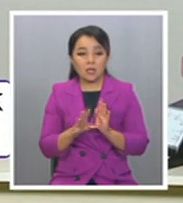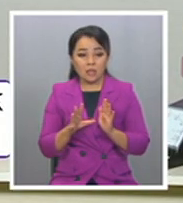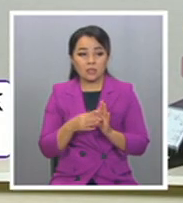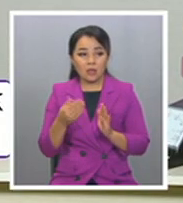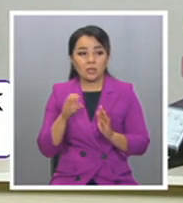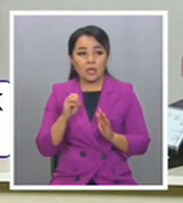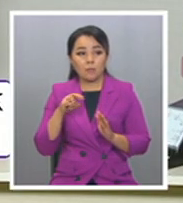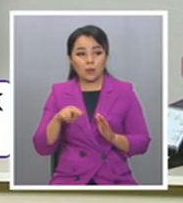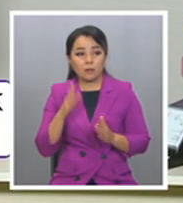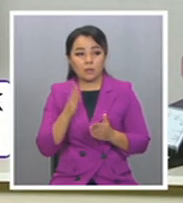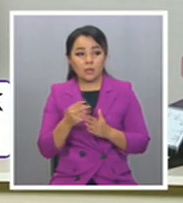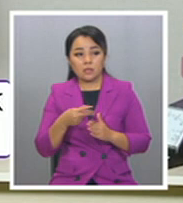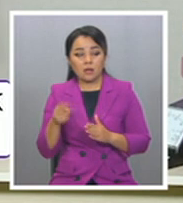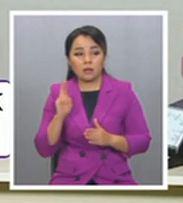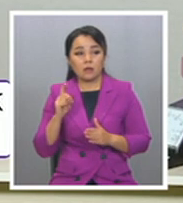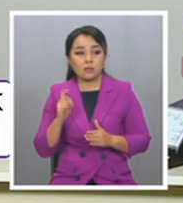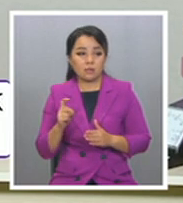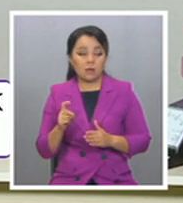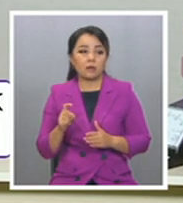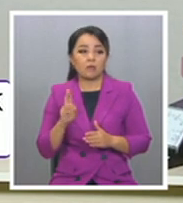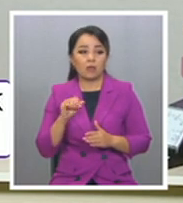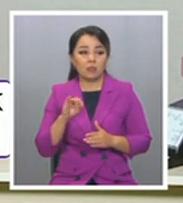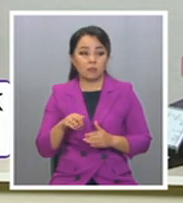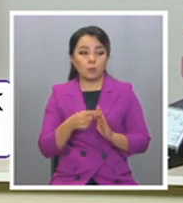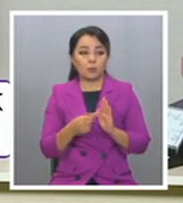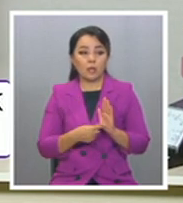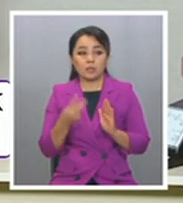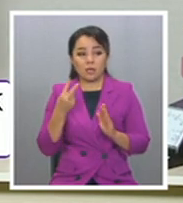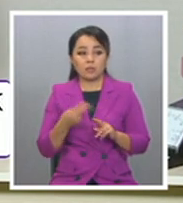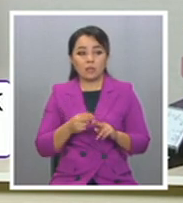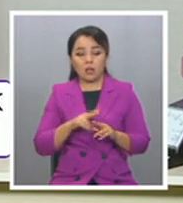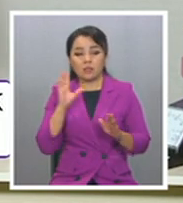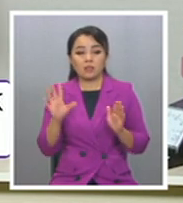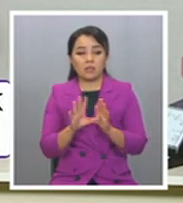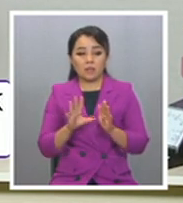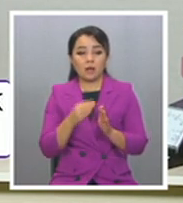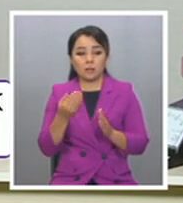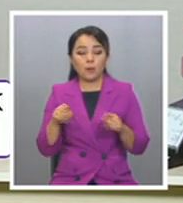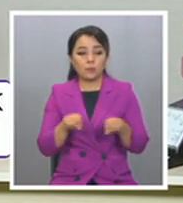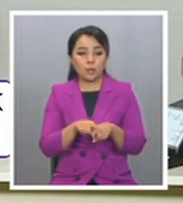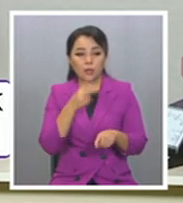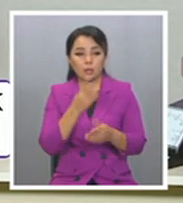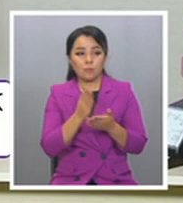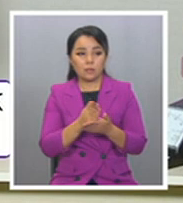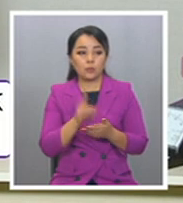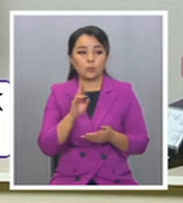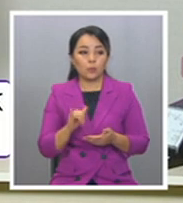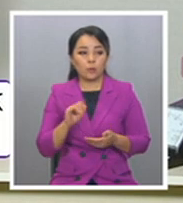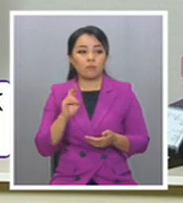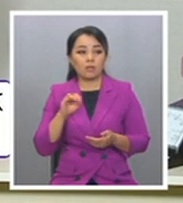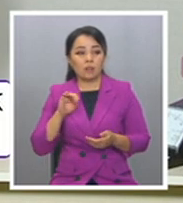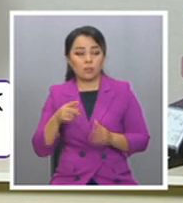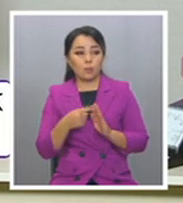тең Kx квадрат бөлінген 2 конденсатордағы электр өрісінің энергиясына ұқсайды, яғни Q квадрат бөлінген